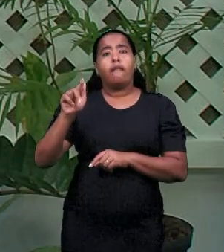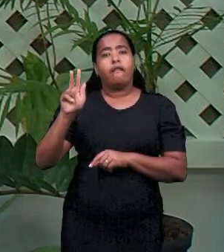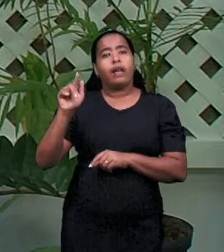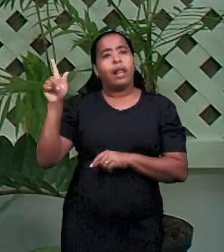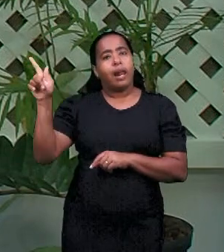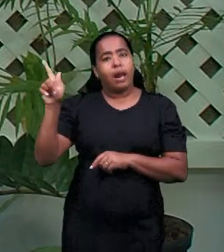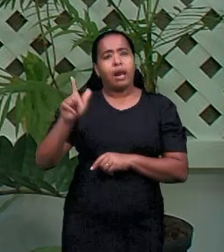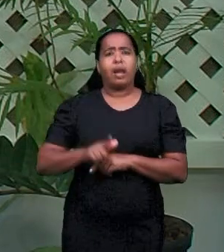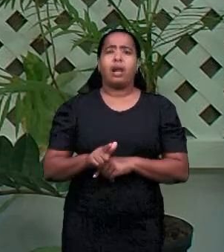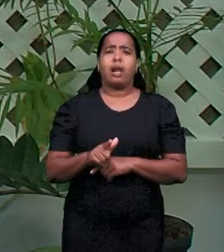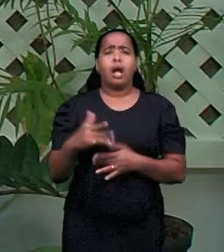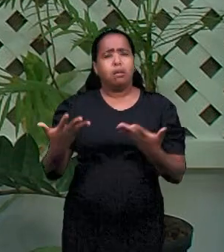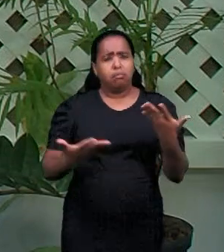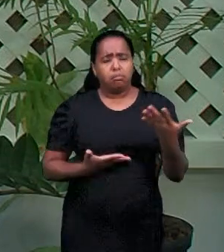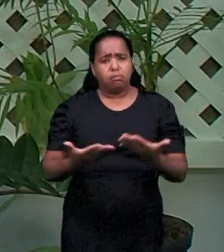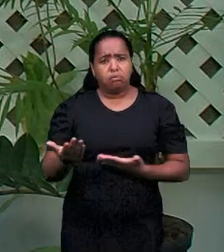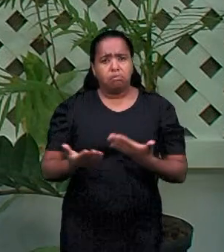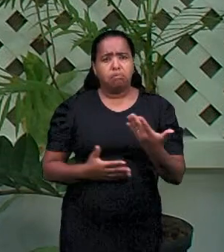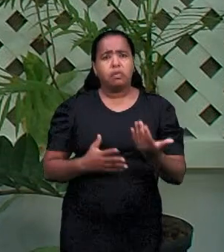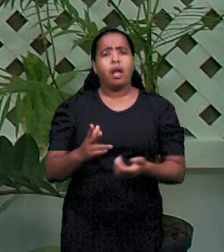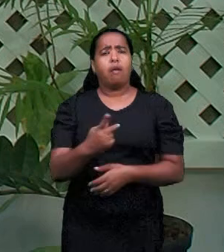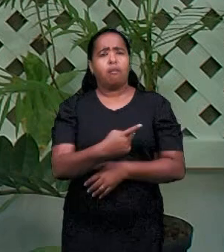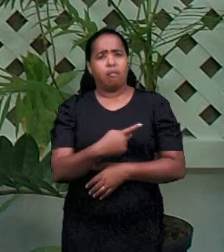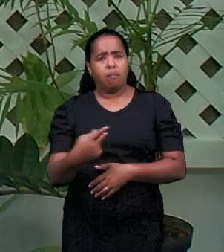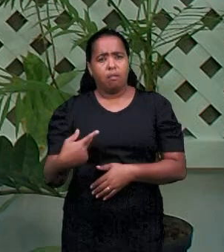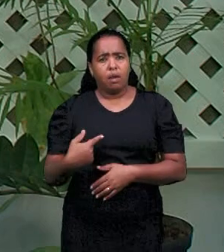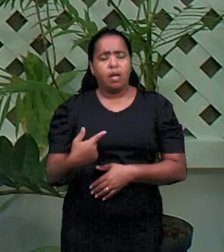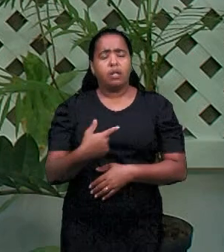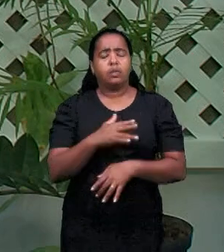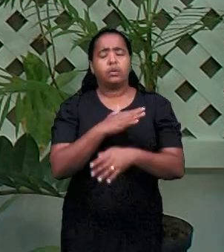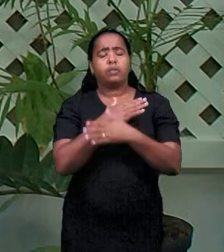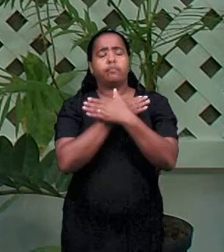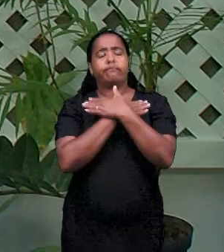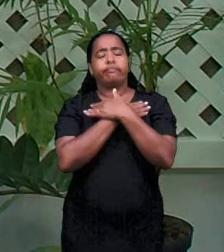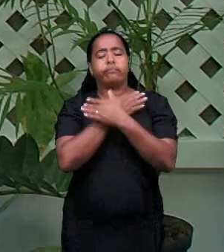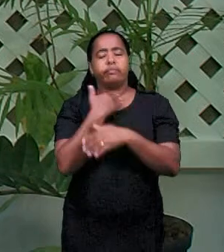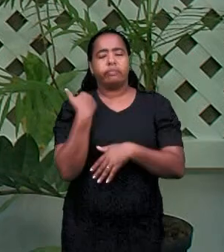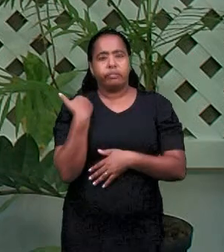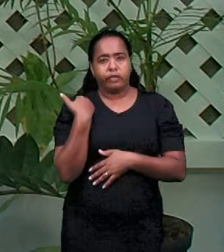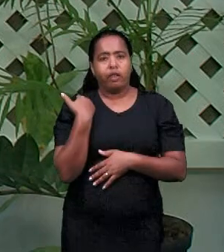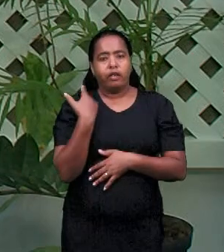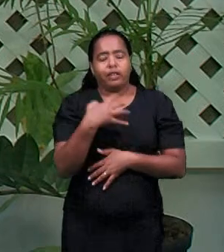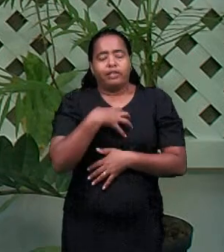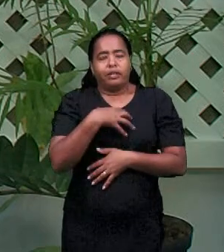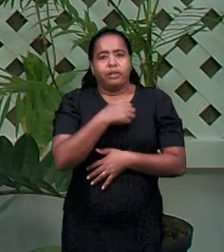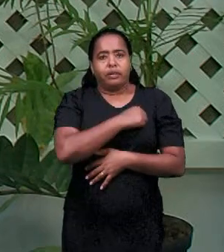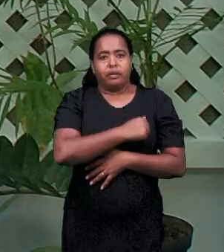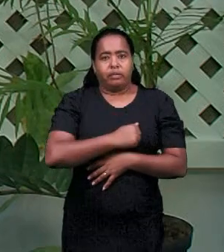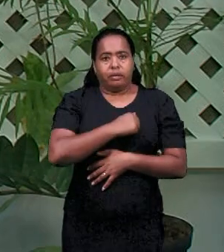au décès d'un pasteur bien-aimé qui nous laisse beaucoup de...